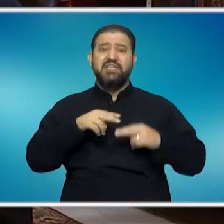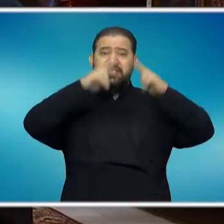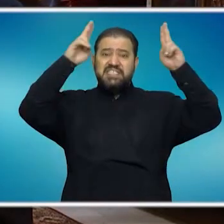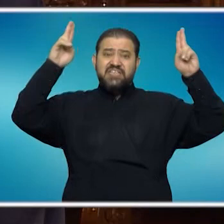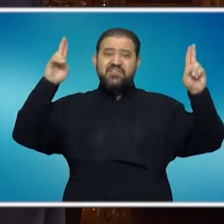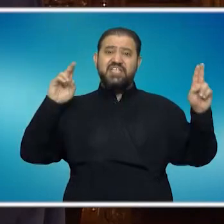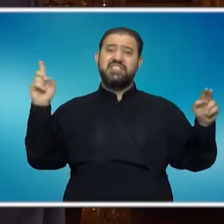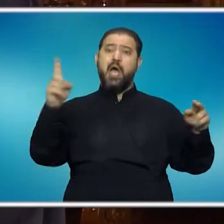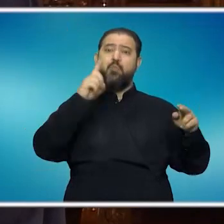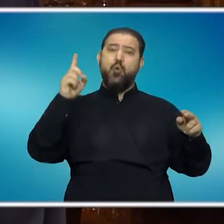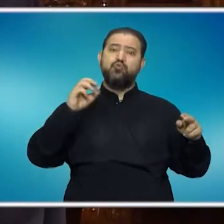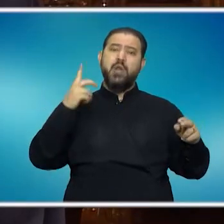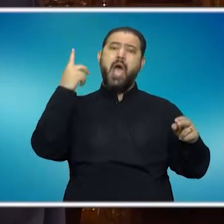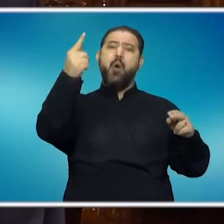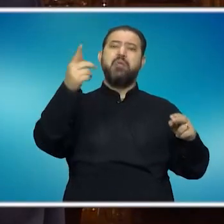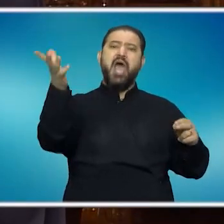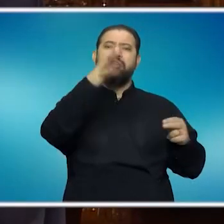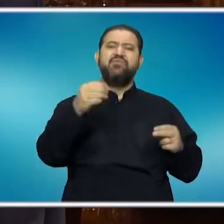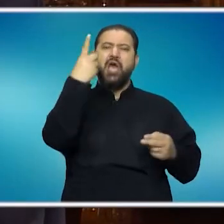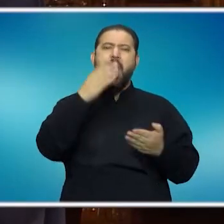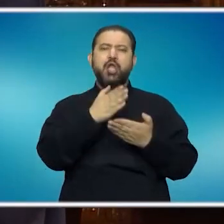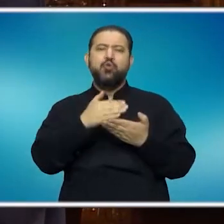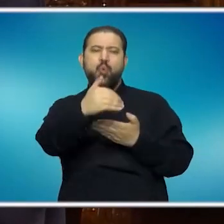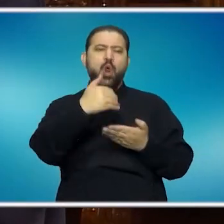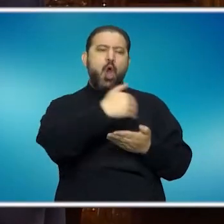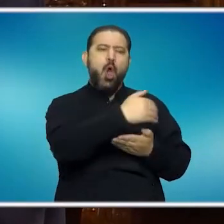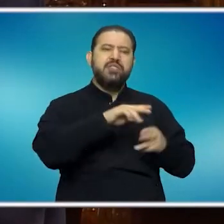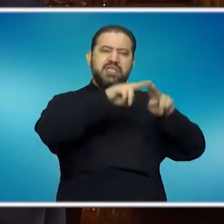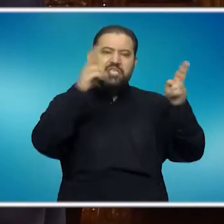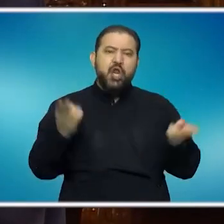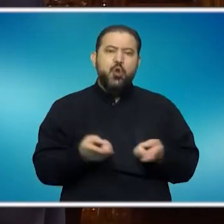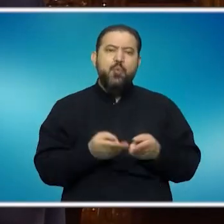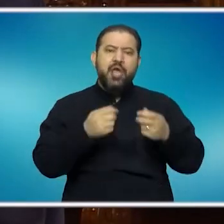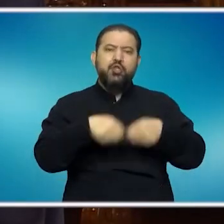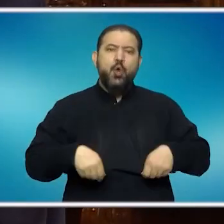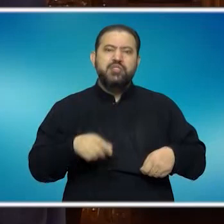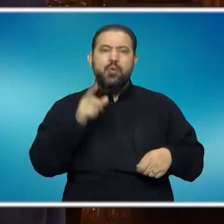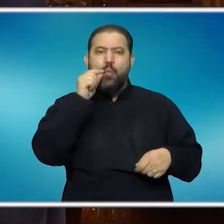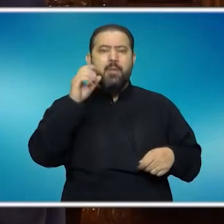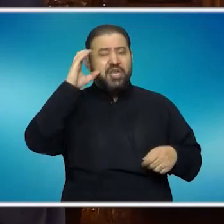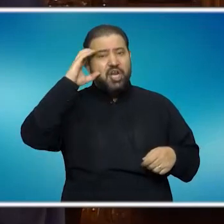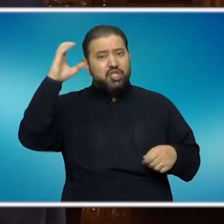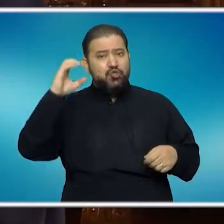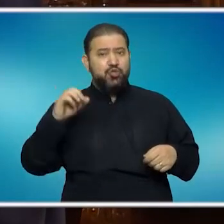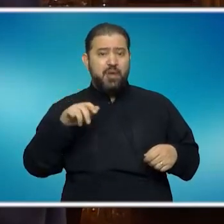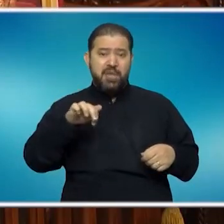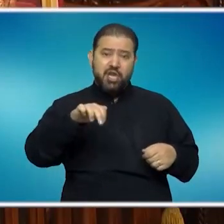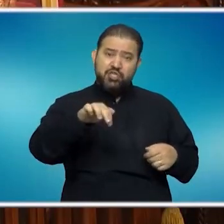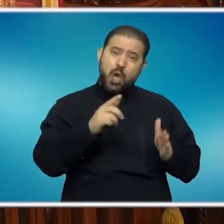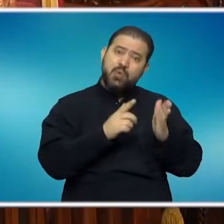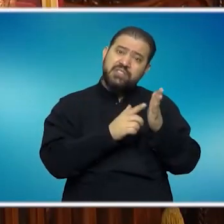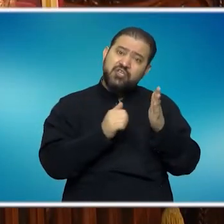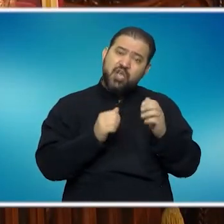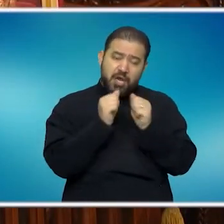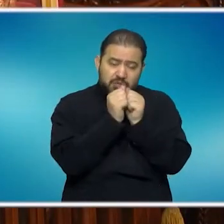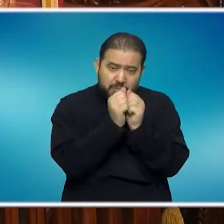patru zări cu Sfântul Iacob, nu? Primul episcop al Ierusalimului, toți creștinii să ne imaginăm cum mergeau